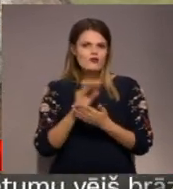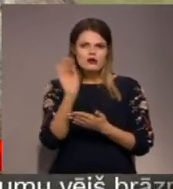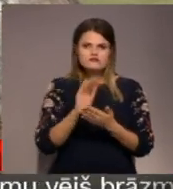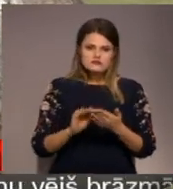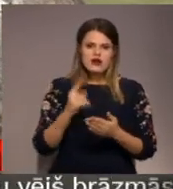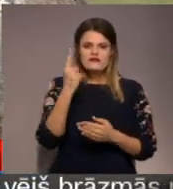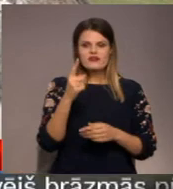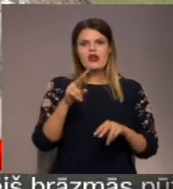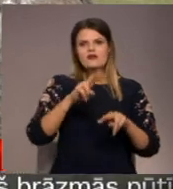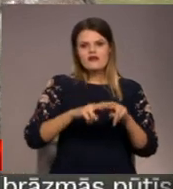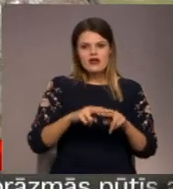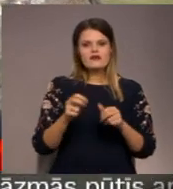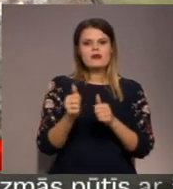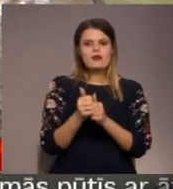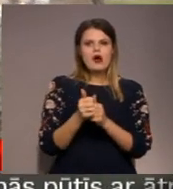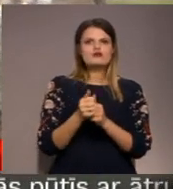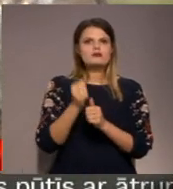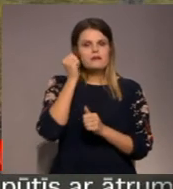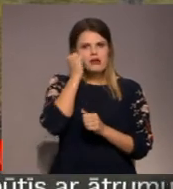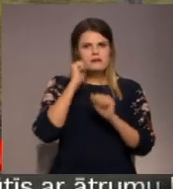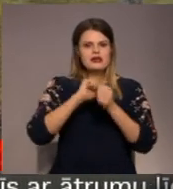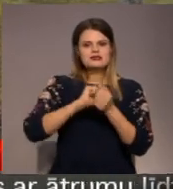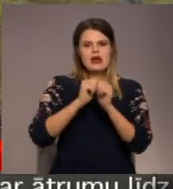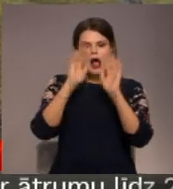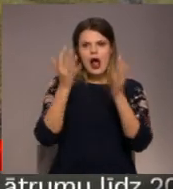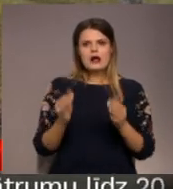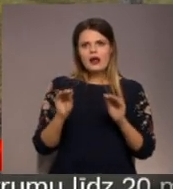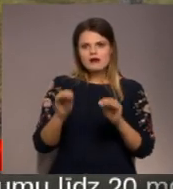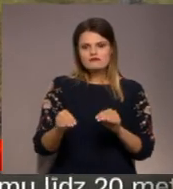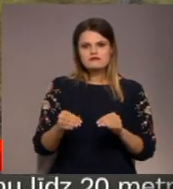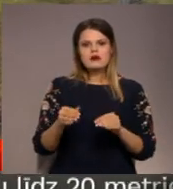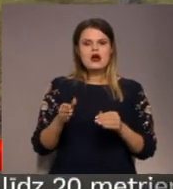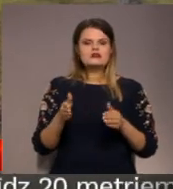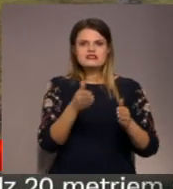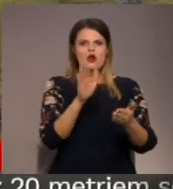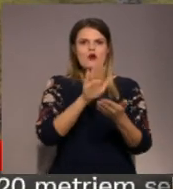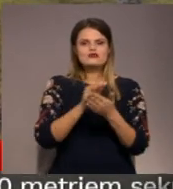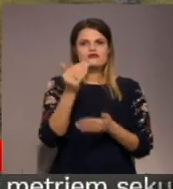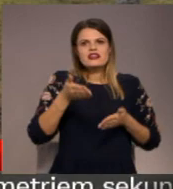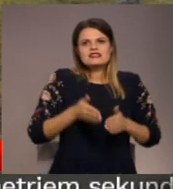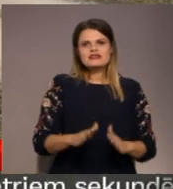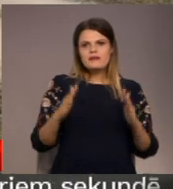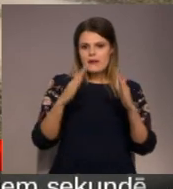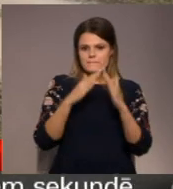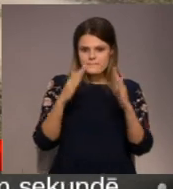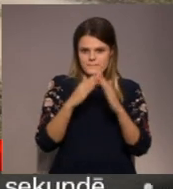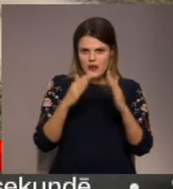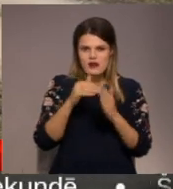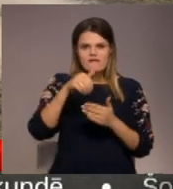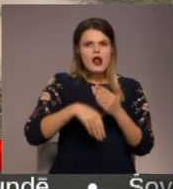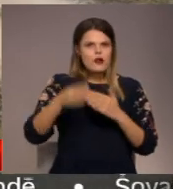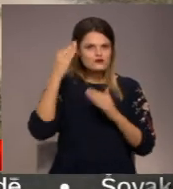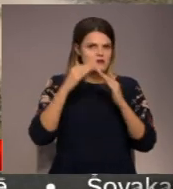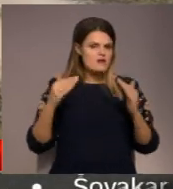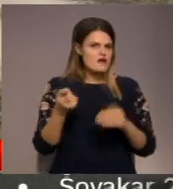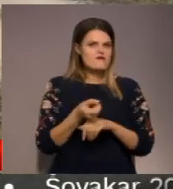ir pie piemiņas akmens dzimtene Bandava Janševskis, kas novietots ceļgalā uz viņa dzimtajām mājām Kalna Krīcmaņiem. Vēsturiskās mājas gan